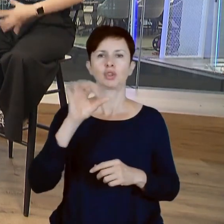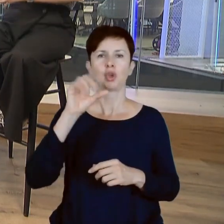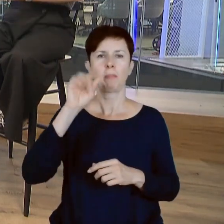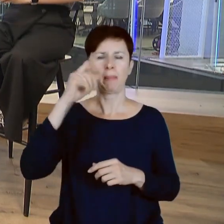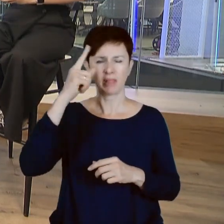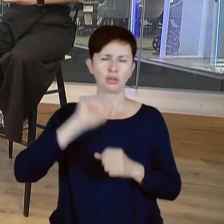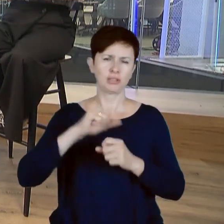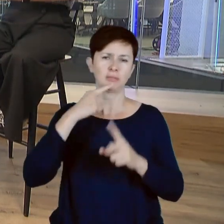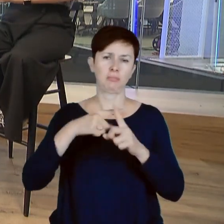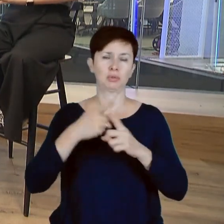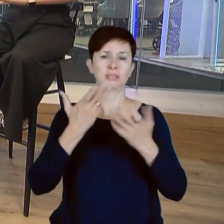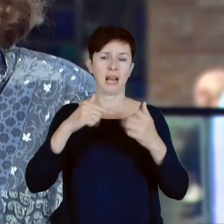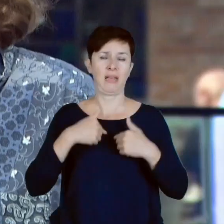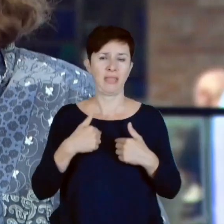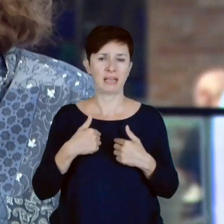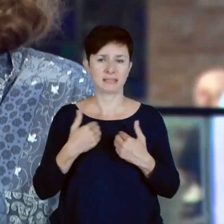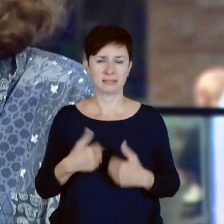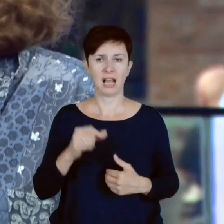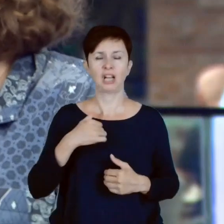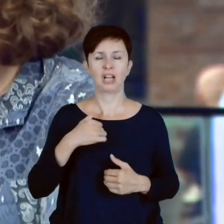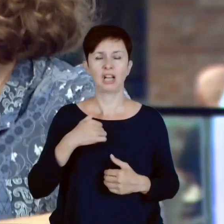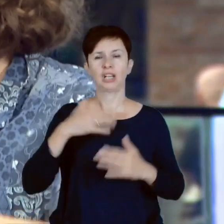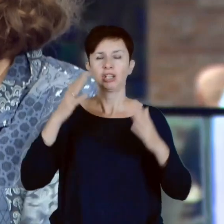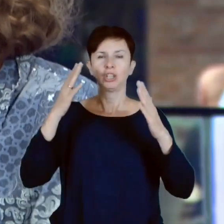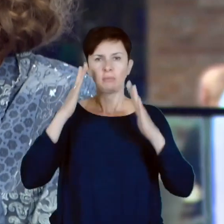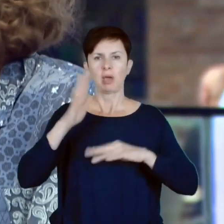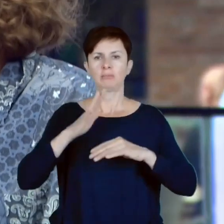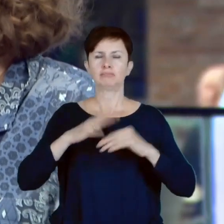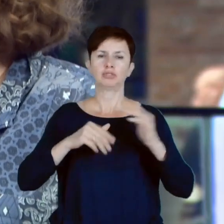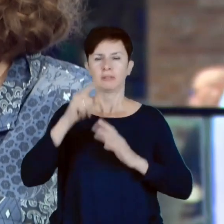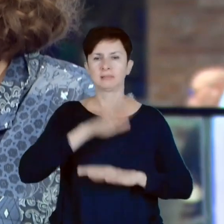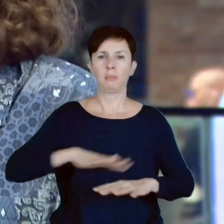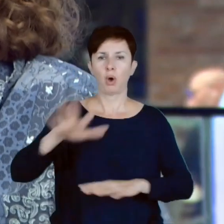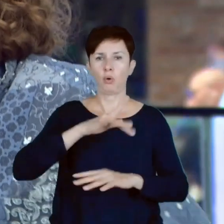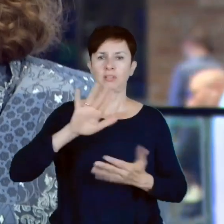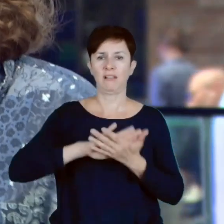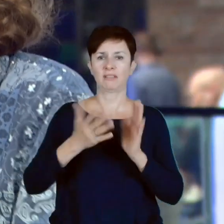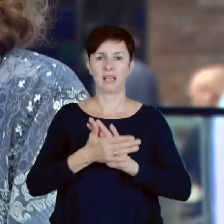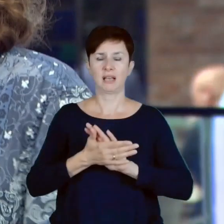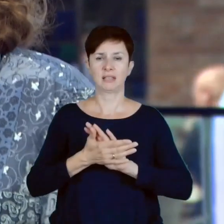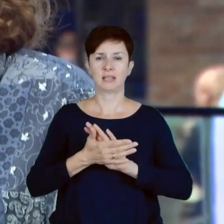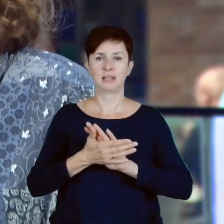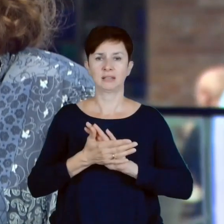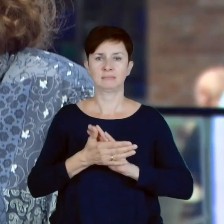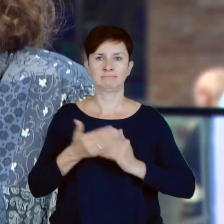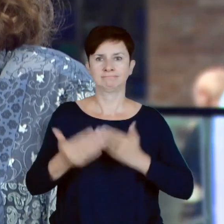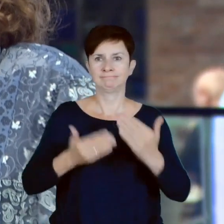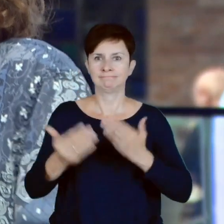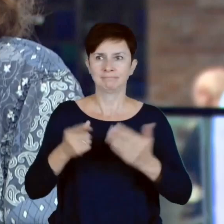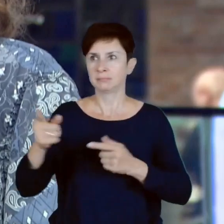myślę, że w ogóle takie świadome budowanie w ogóle społeczności, które się wzajemnie będą napędzać, zdecydowanie